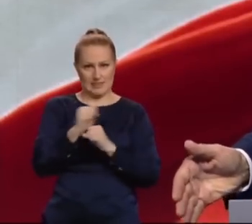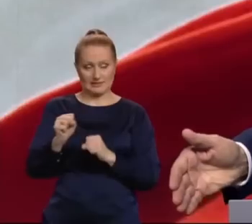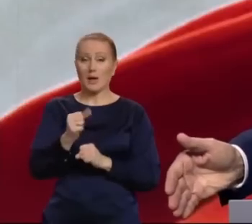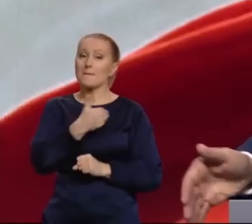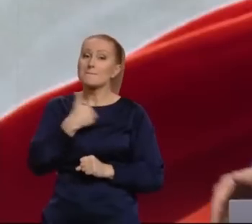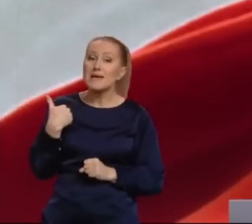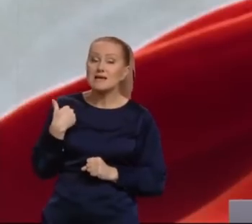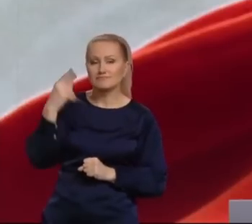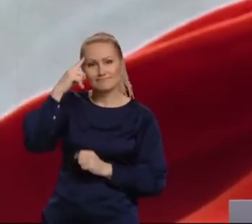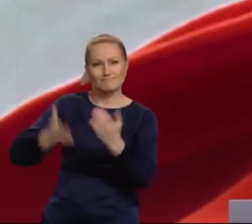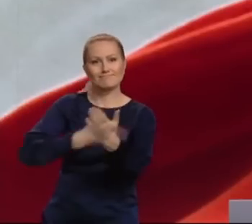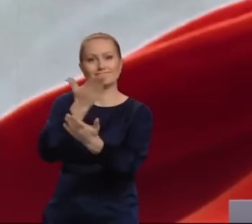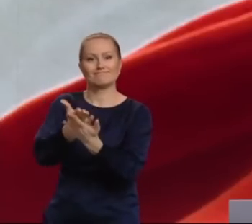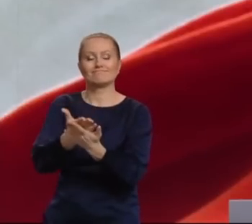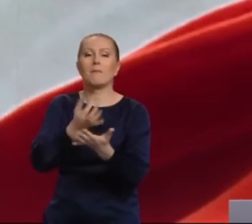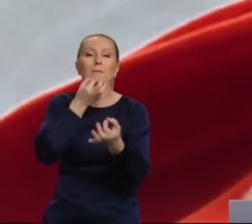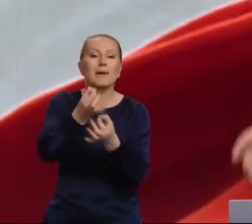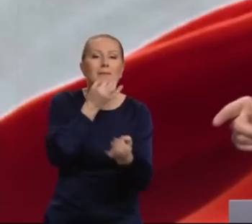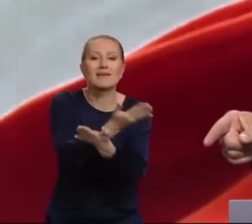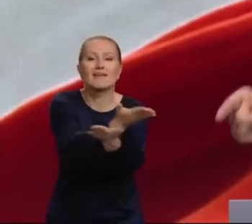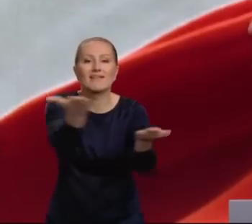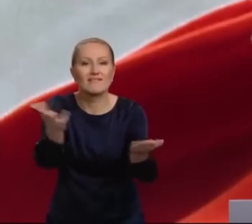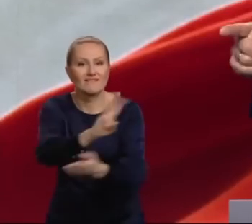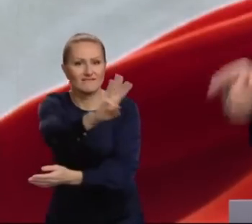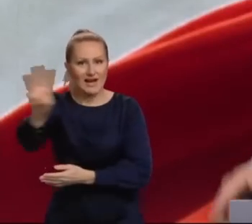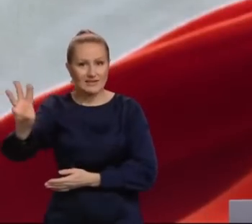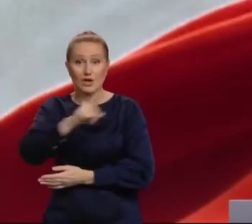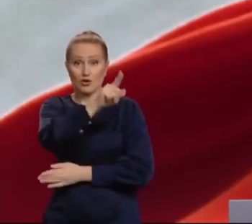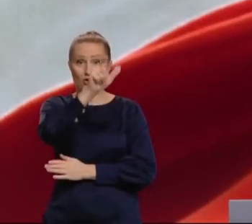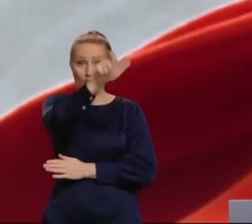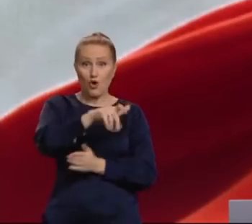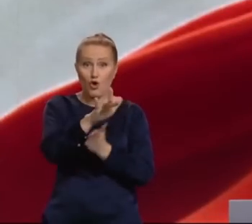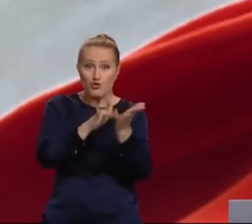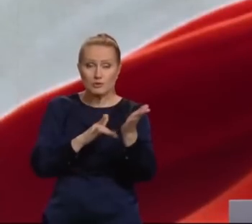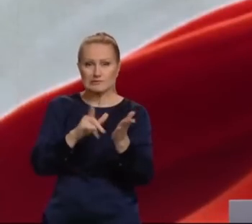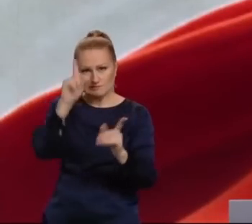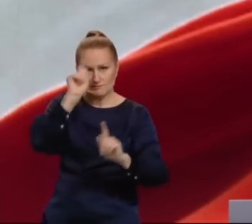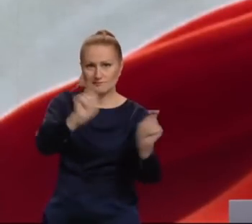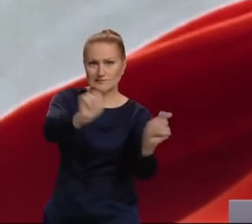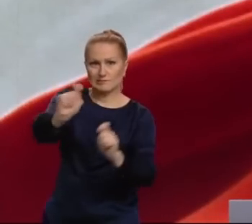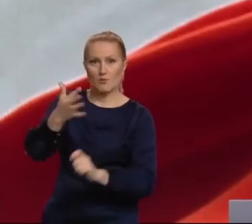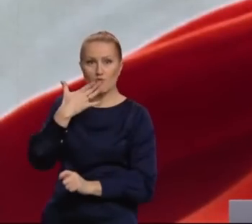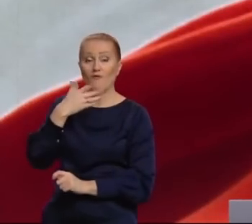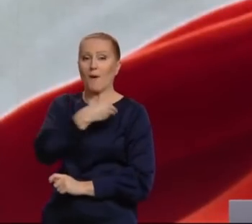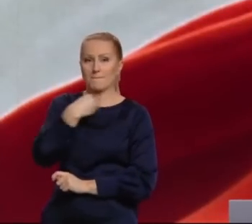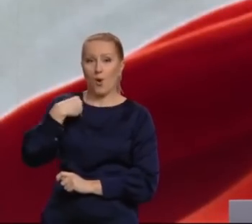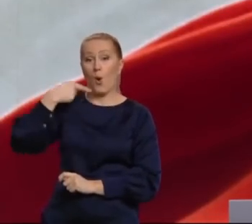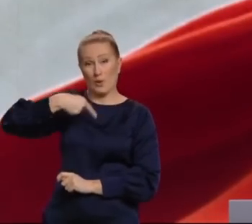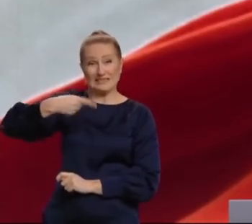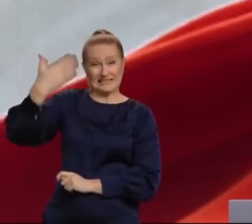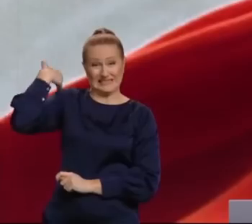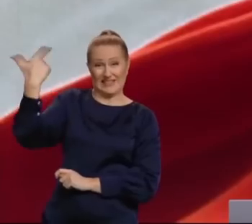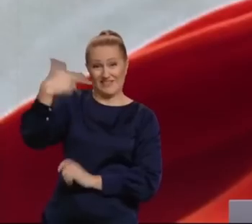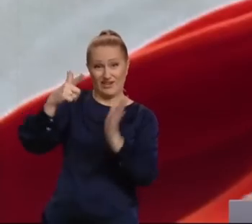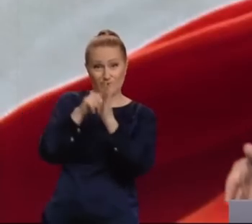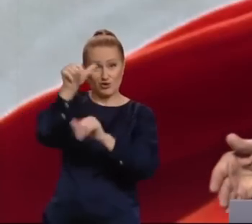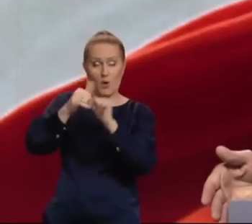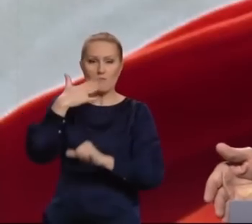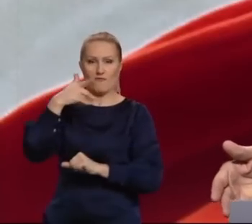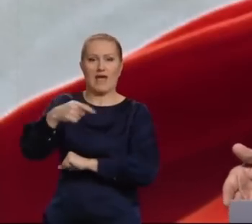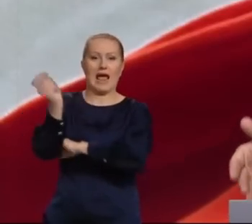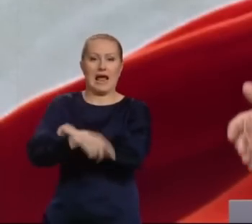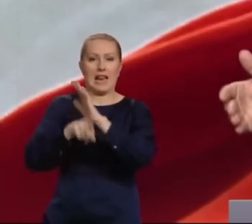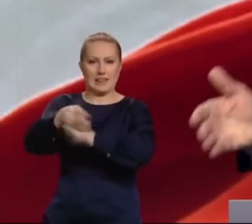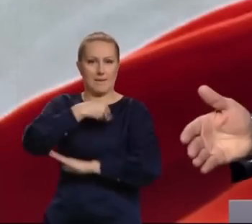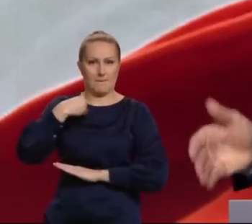dlatego zaproponowaliśmy referendum. Pan mówi jak AI. A Tusk pan premier, oczywiście. Karami Polsce w 2017 roku.